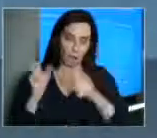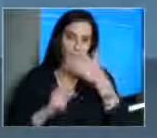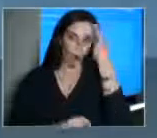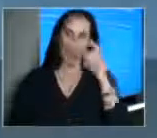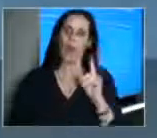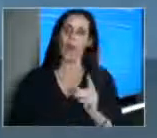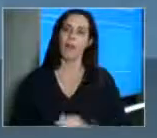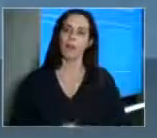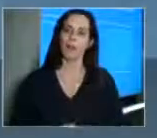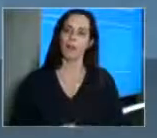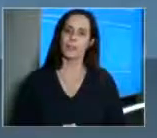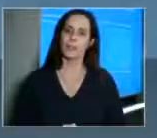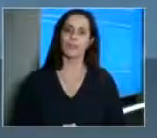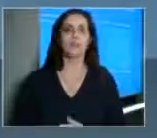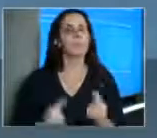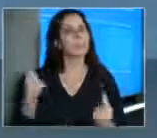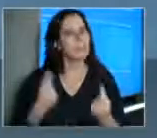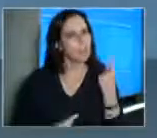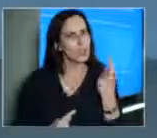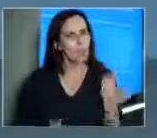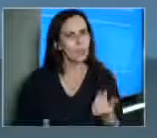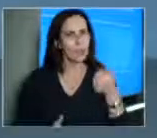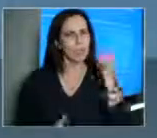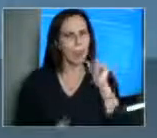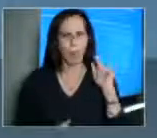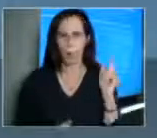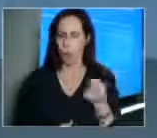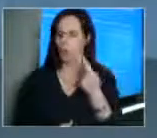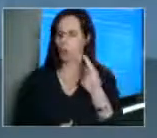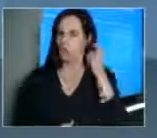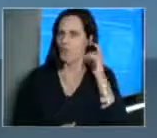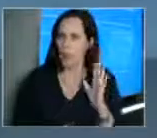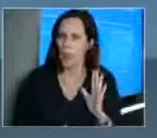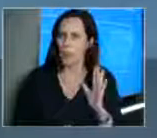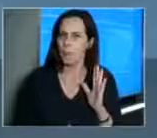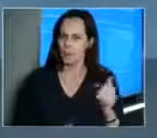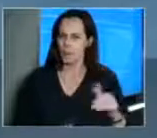ו... לפתע פתאום אתמול, כולנו מתבשרים על זה, אתה